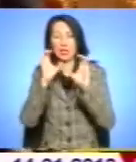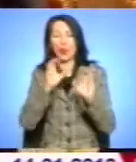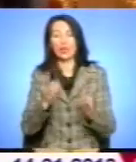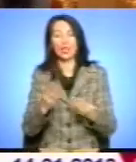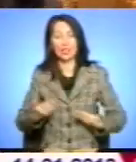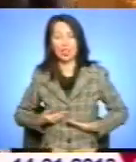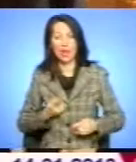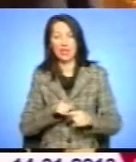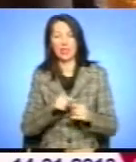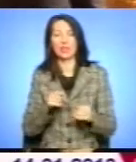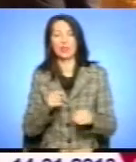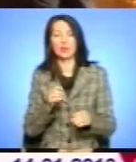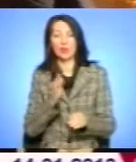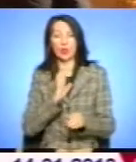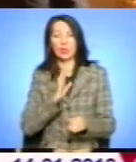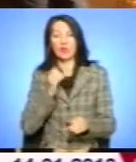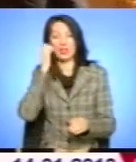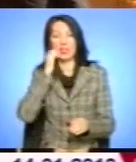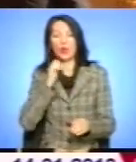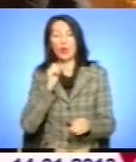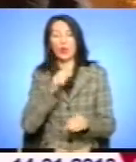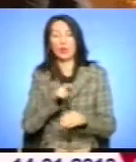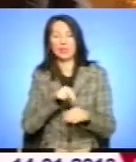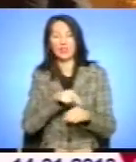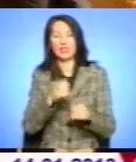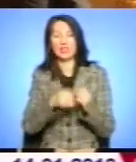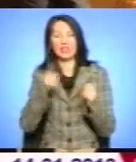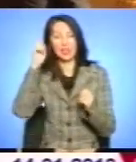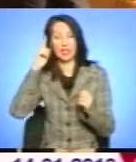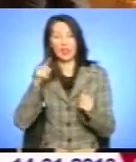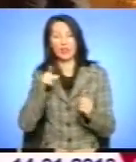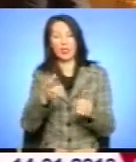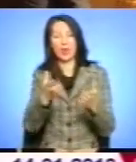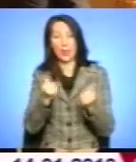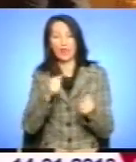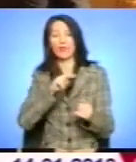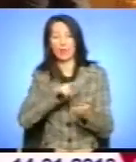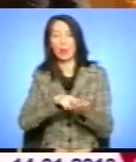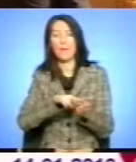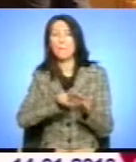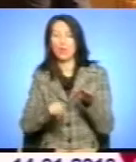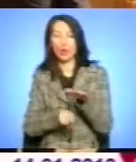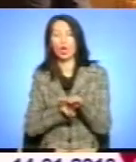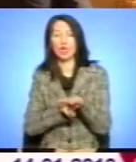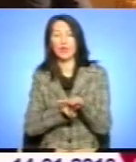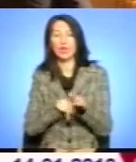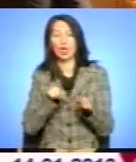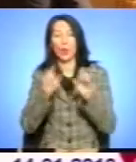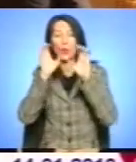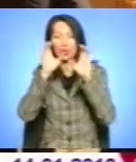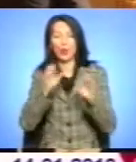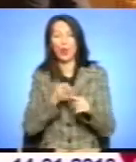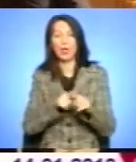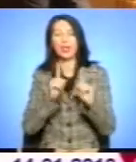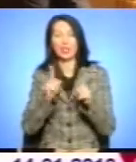Старому Завіті серед юдейського народу. Але Він прийняв і підкорився тому закону, якому